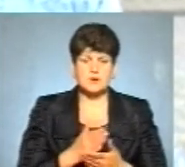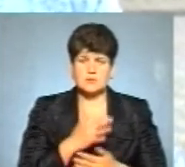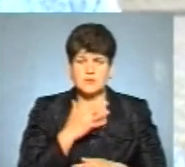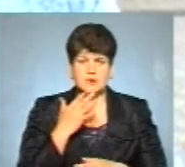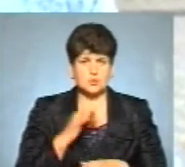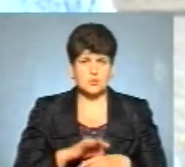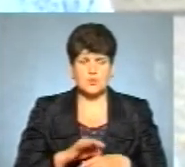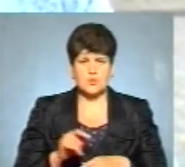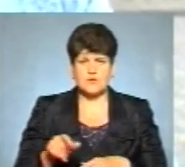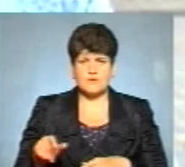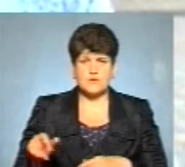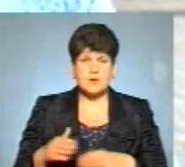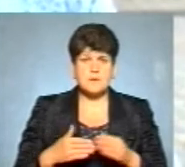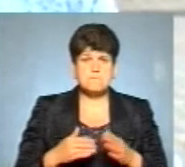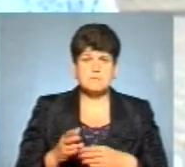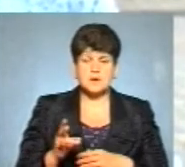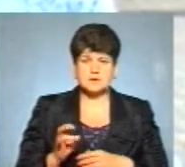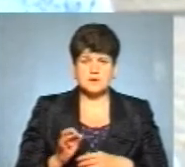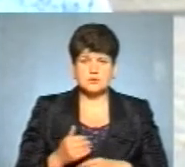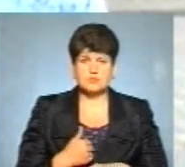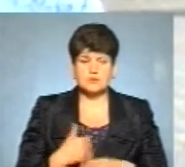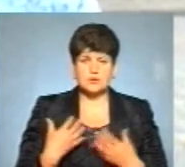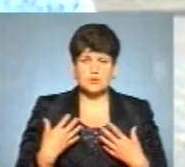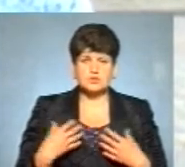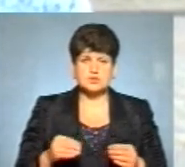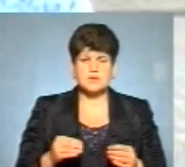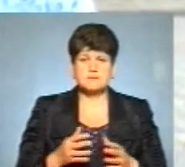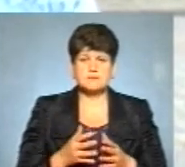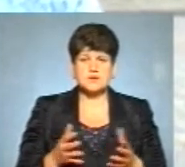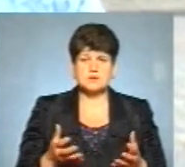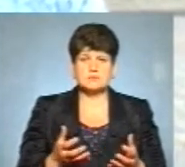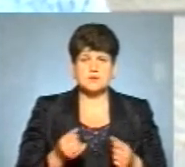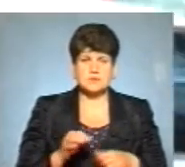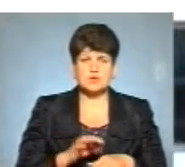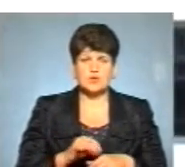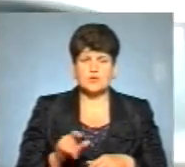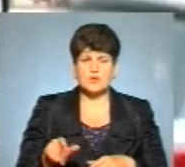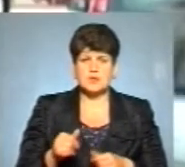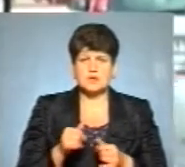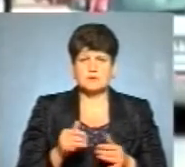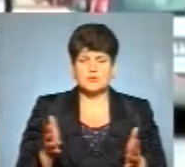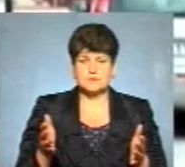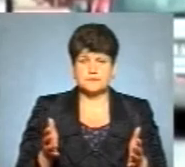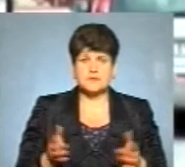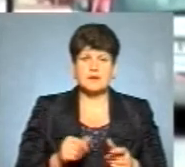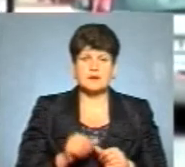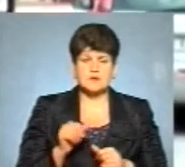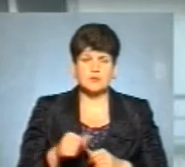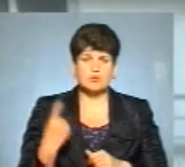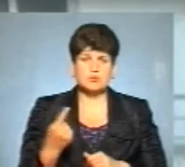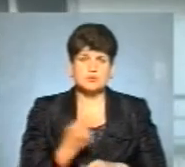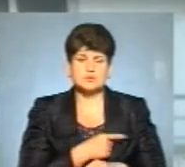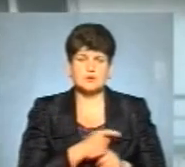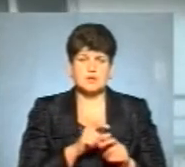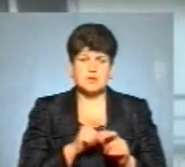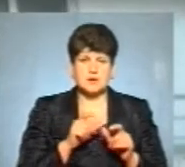хворих. І практично ми вже більше приймати хворих не зможемо. Крім обласної лікарні імені Новака,